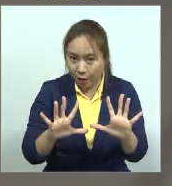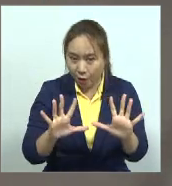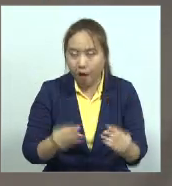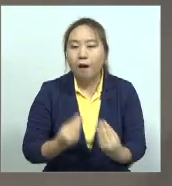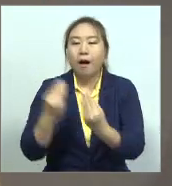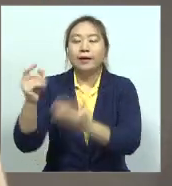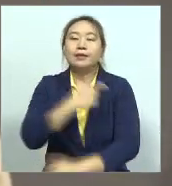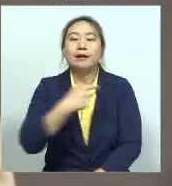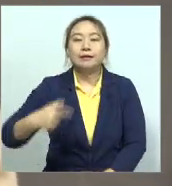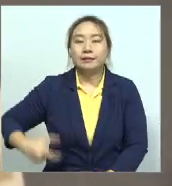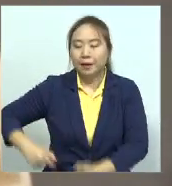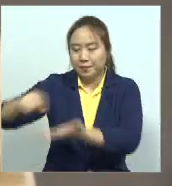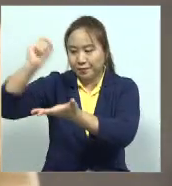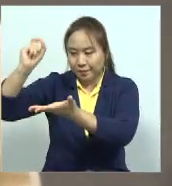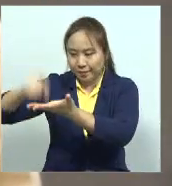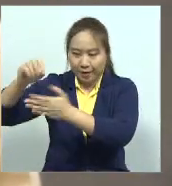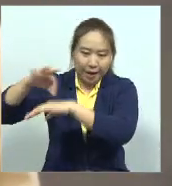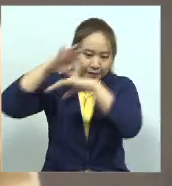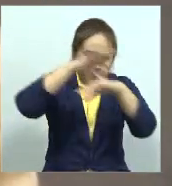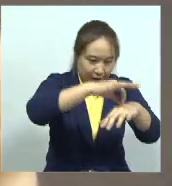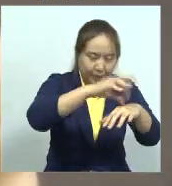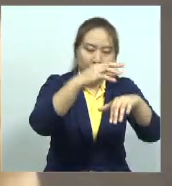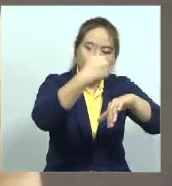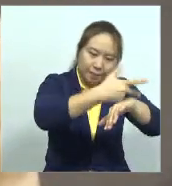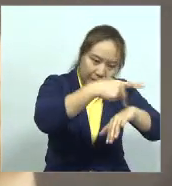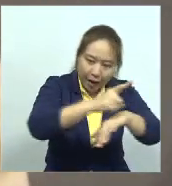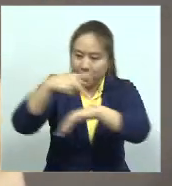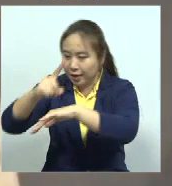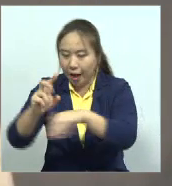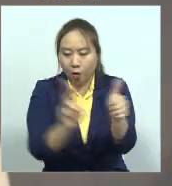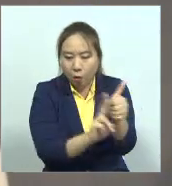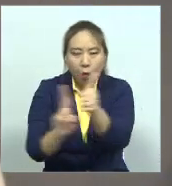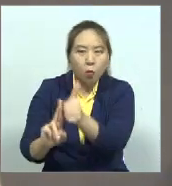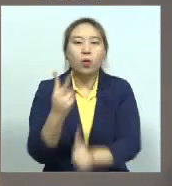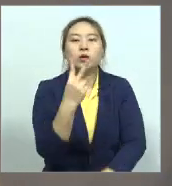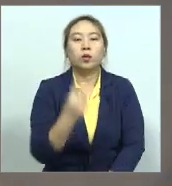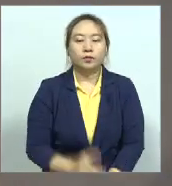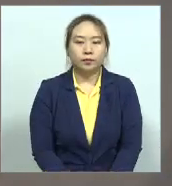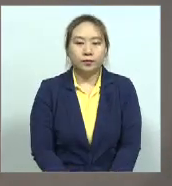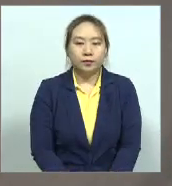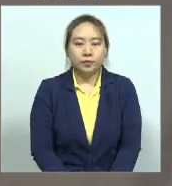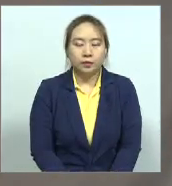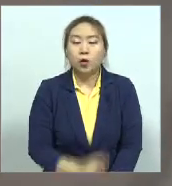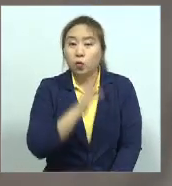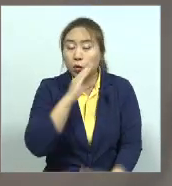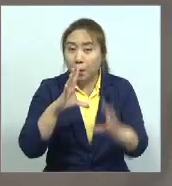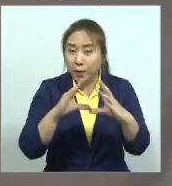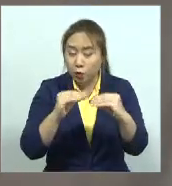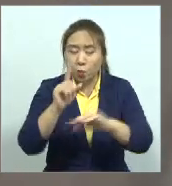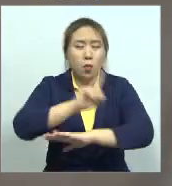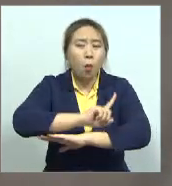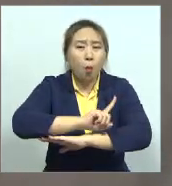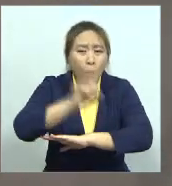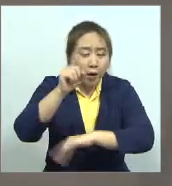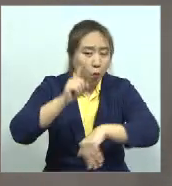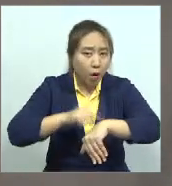งตั้ง ประธาน ทั้งประธานและรองประธานทั้งสองสภาถ้าประชุมเสร็จได้ในวันเดียวกันแล้วก็แบ่งเวล